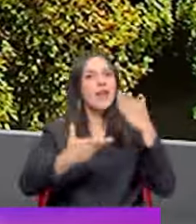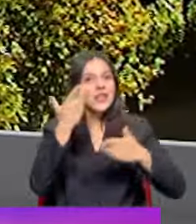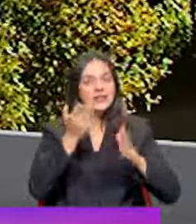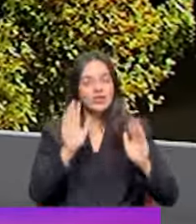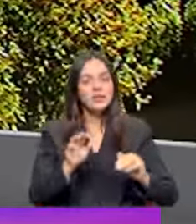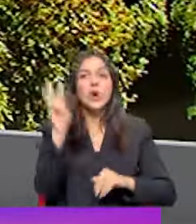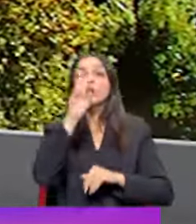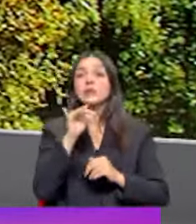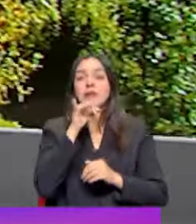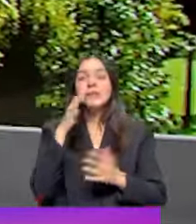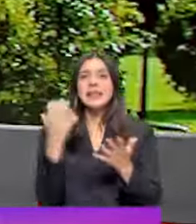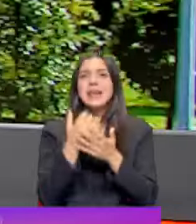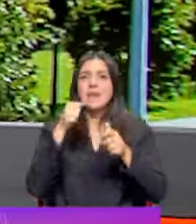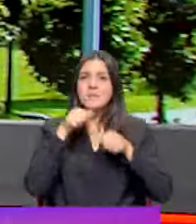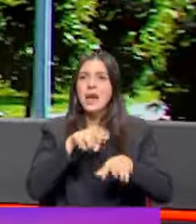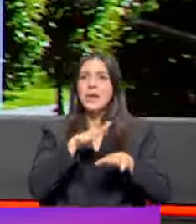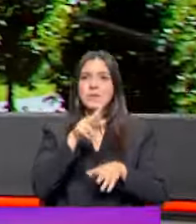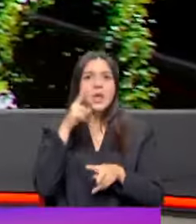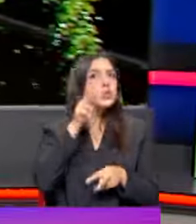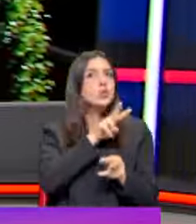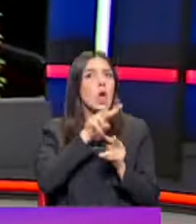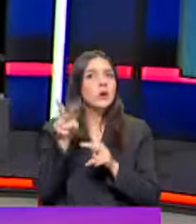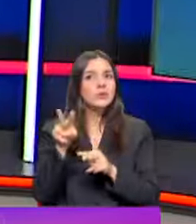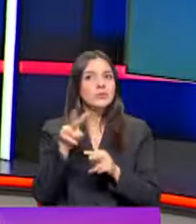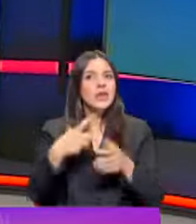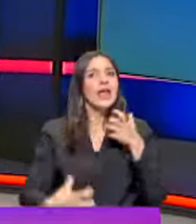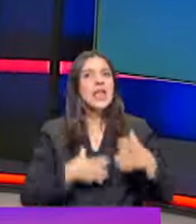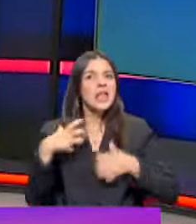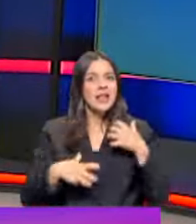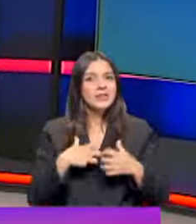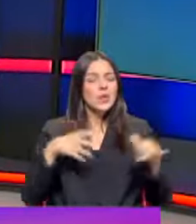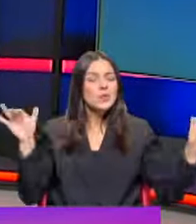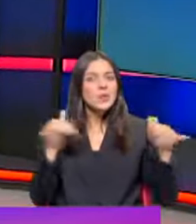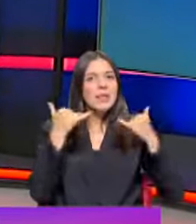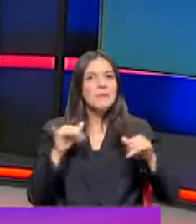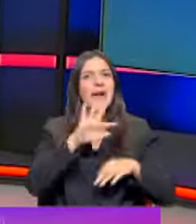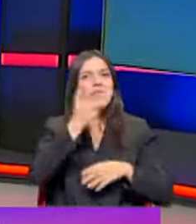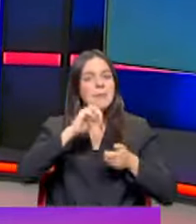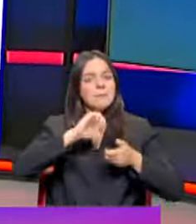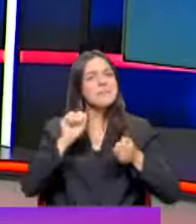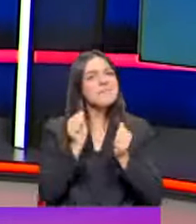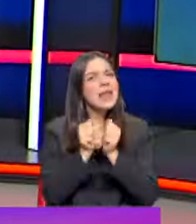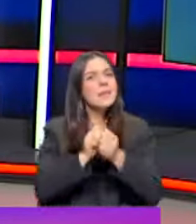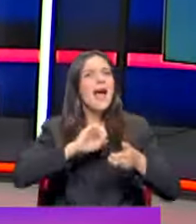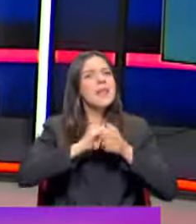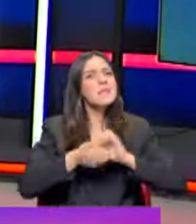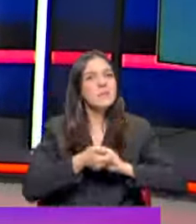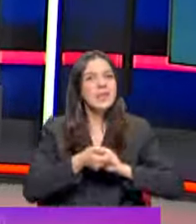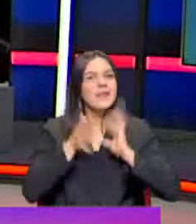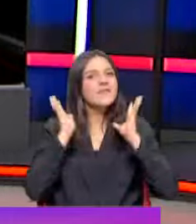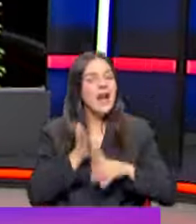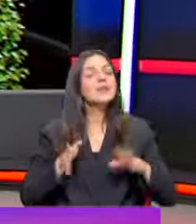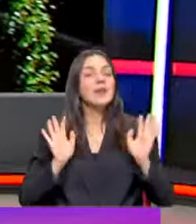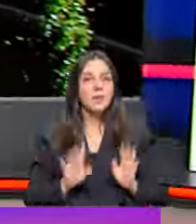30 Ağustos Zafer Bayramı'ndan yansıyanlar coşku, kutlama ve birlik beraberliğe dair çoğunlukla.